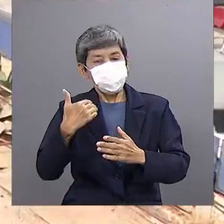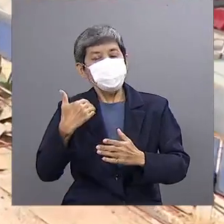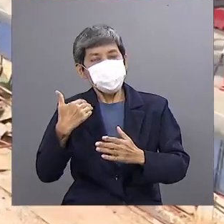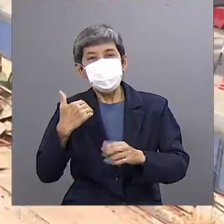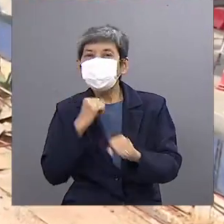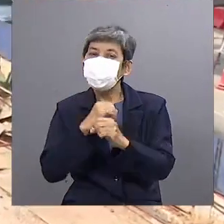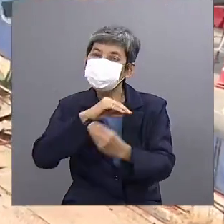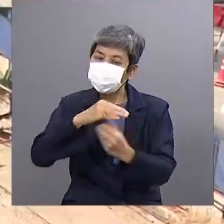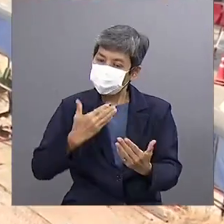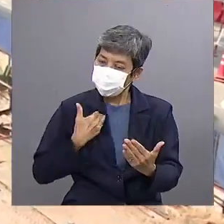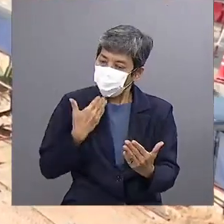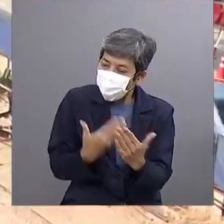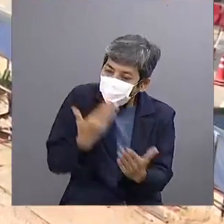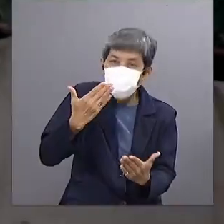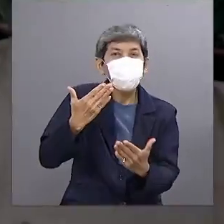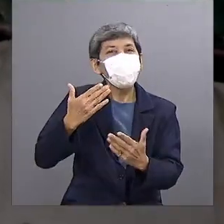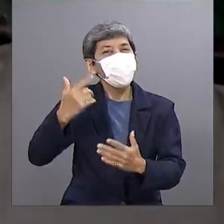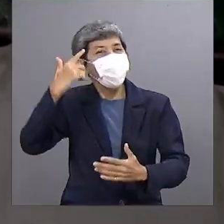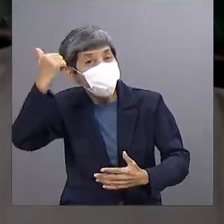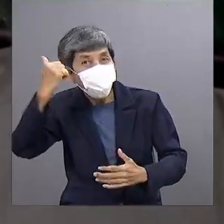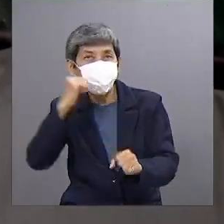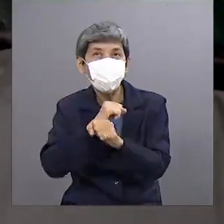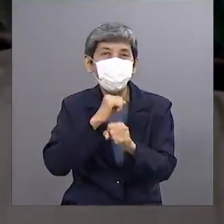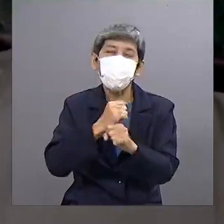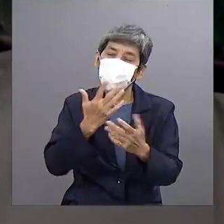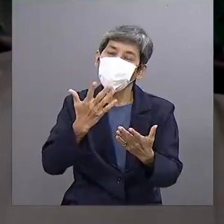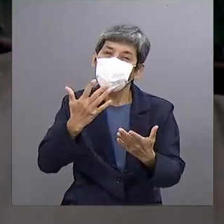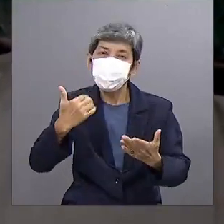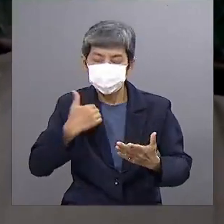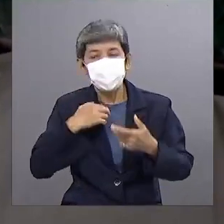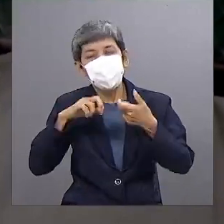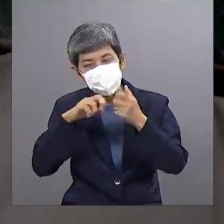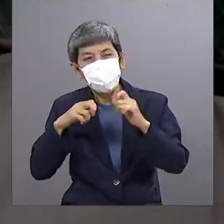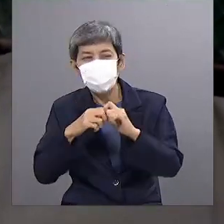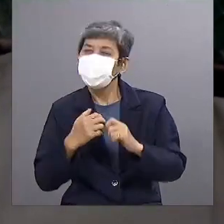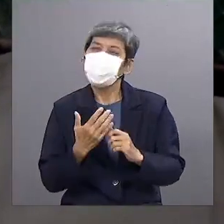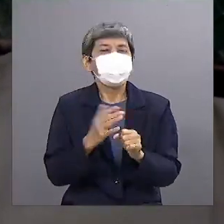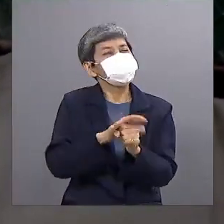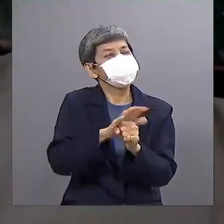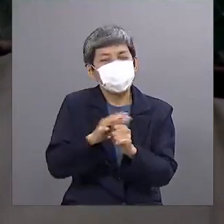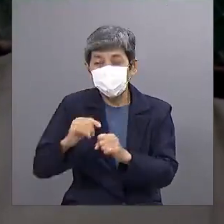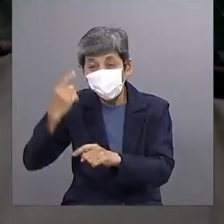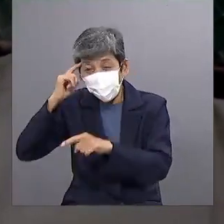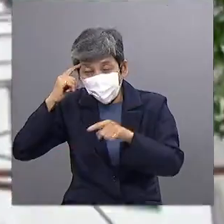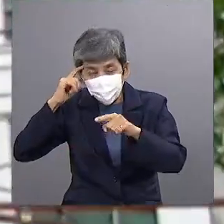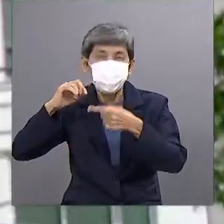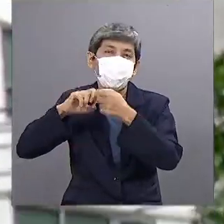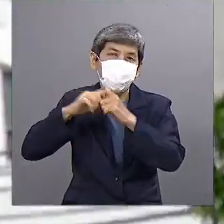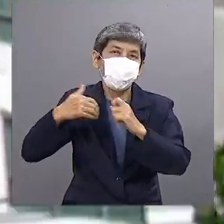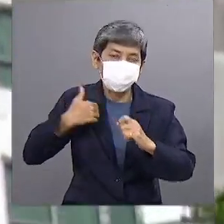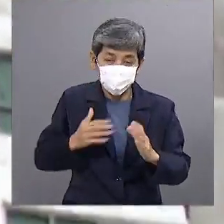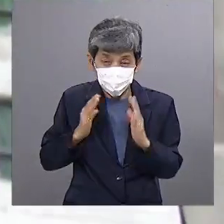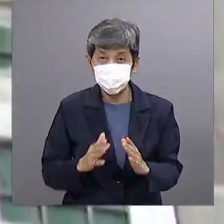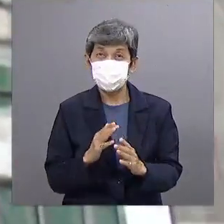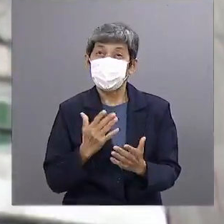จทางสังคมทางความรู้เขาอาจจะได้รับผลกระทบหรือมีความอ่อนไหวน้อยกว่าบางคนแต่บางคนเนี่ยถ้าเกิดฐานะทางเศรษฐ